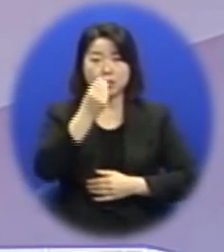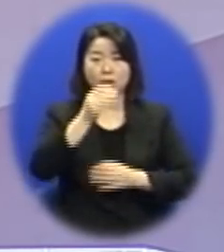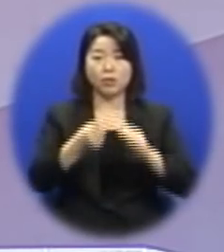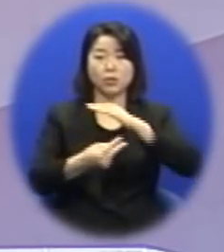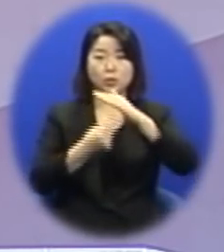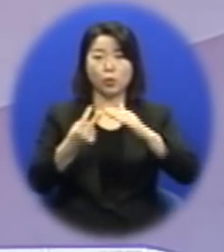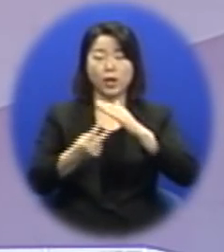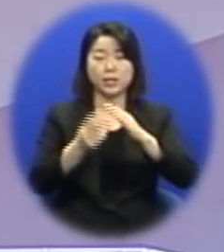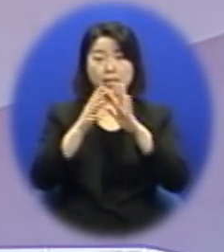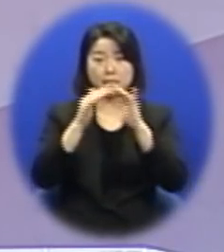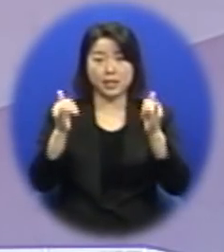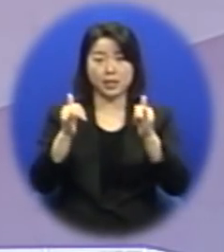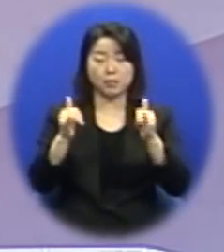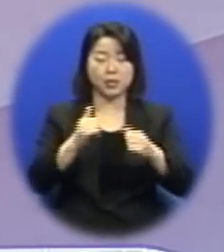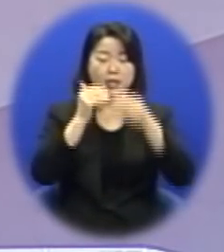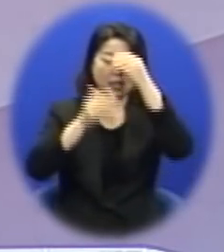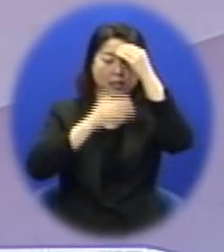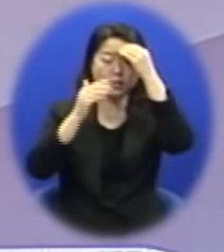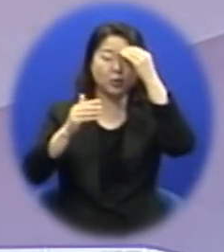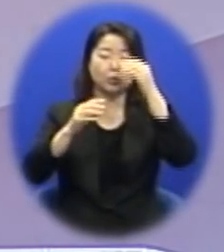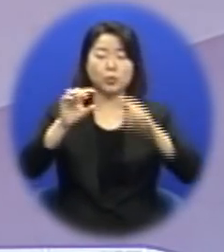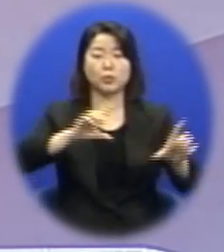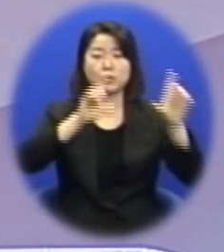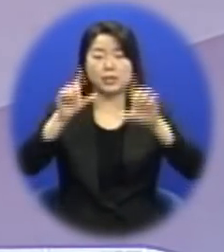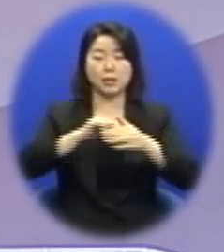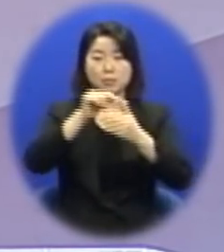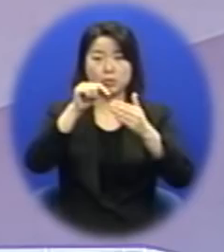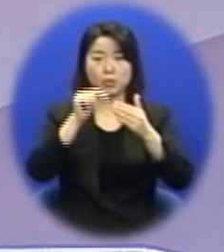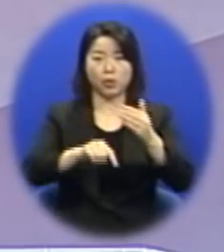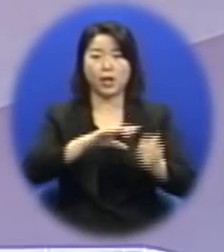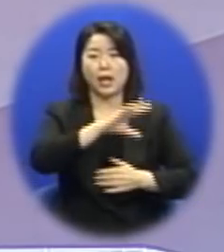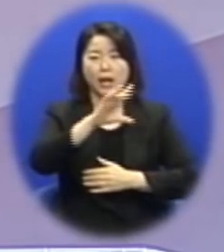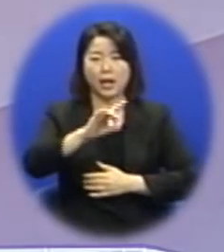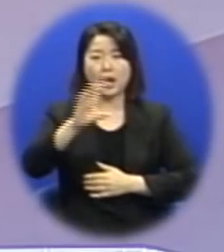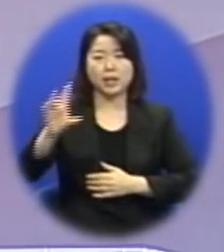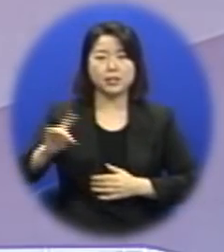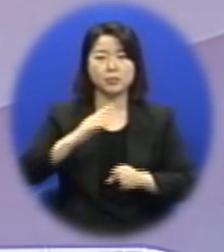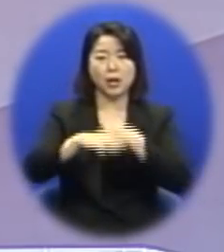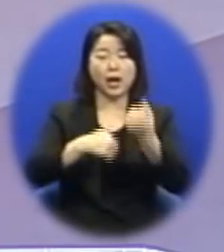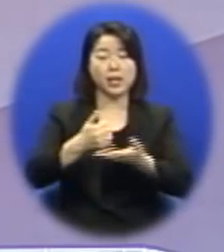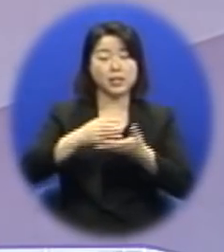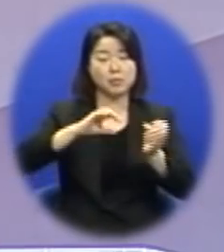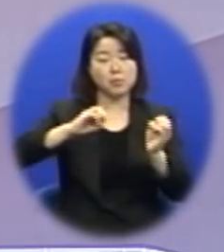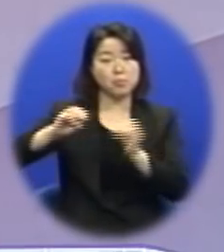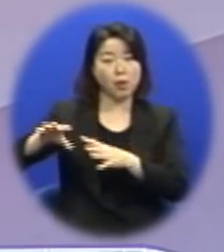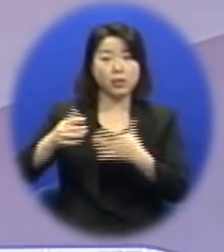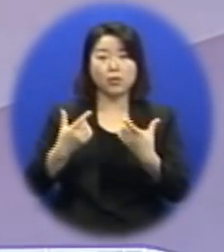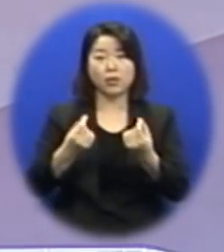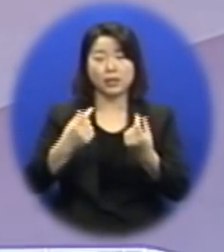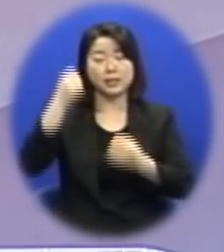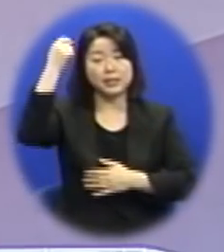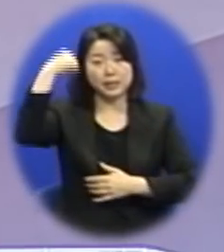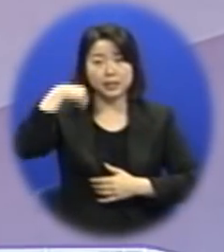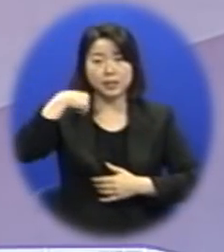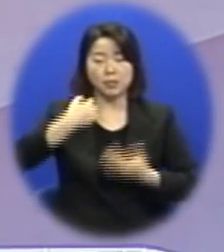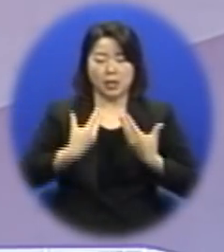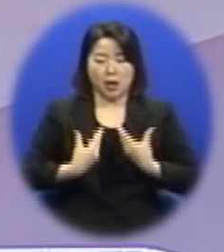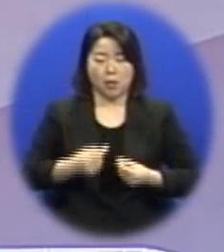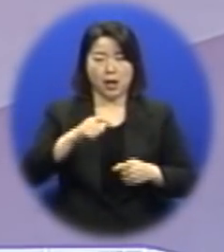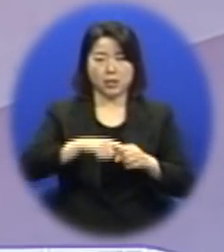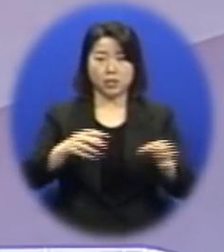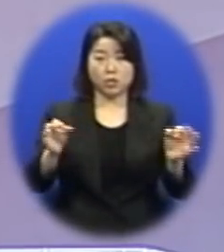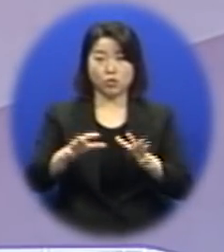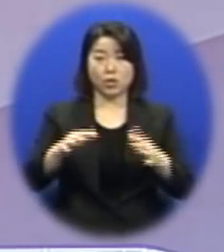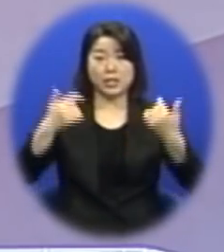성도들의 삶 속에 때때로는 하나님이 버린 것처럼 느껴지는 그런 절망적인 순간이